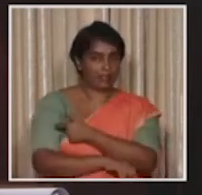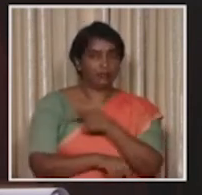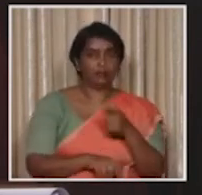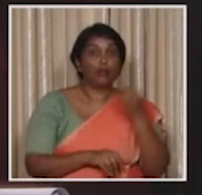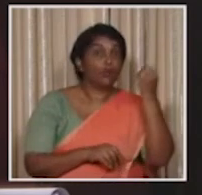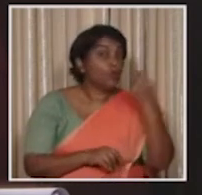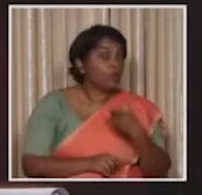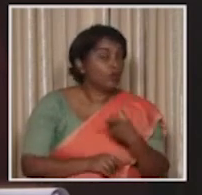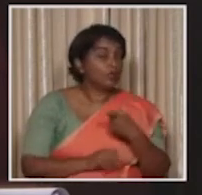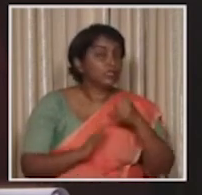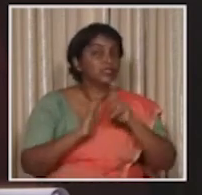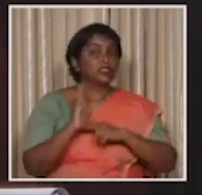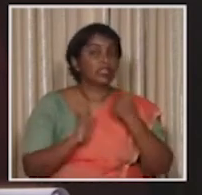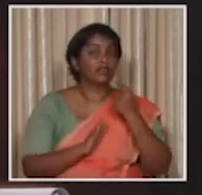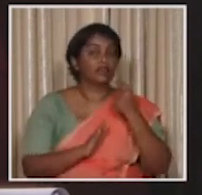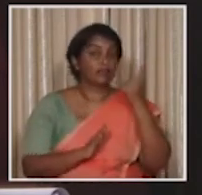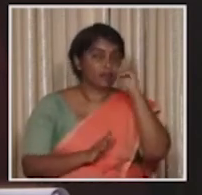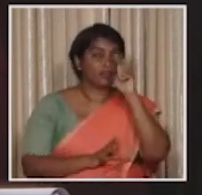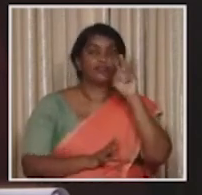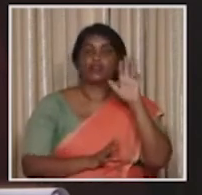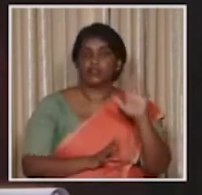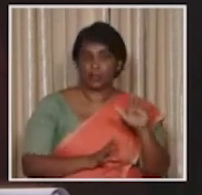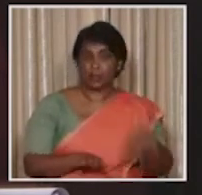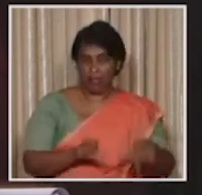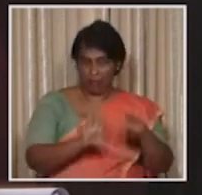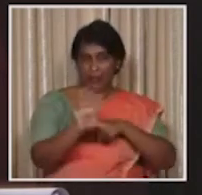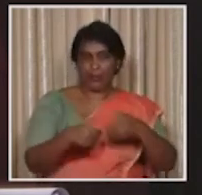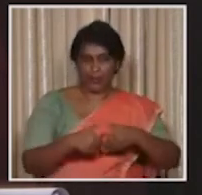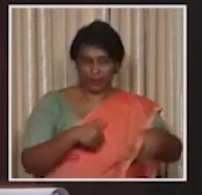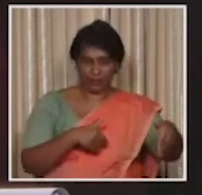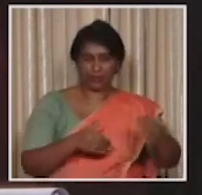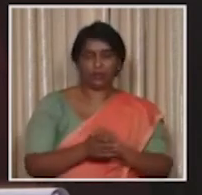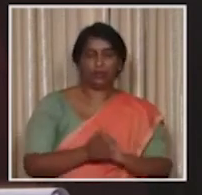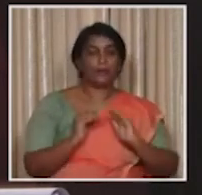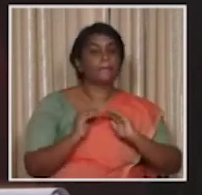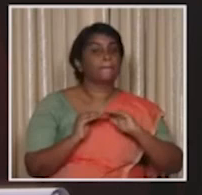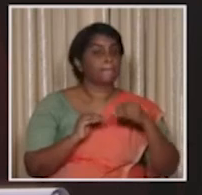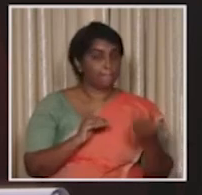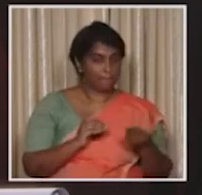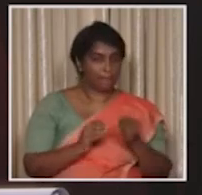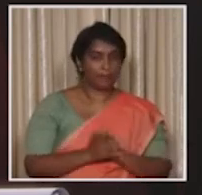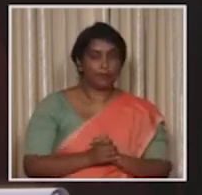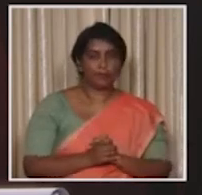කවදද? ජනවාරි මාසයේ 29 වෙනිදා මේ අවුරුද්දේ. ඊට පස්සේ